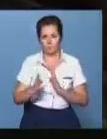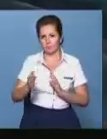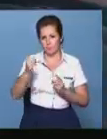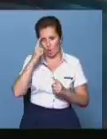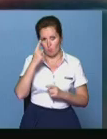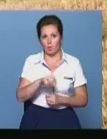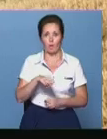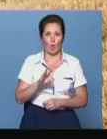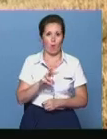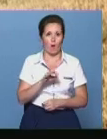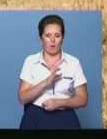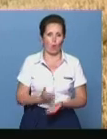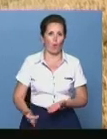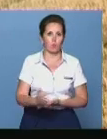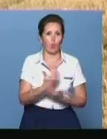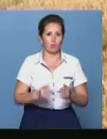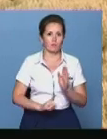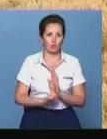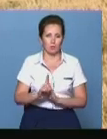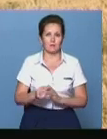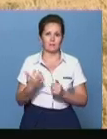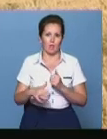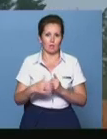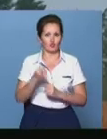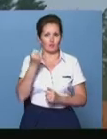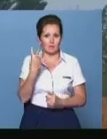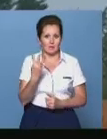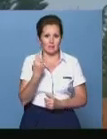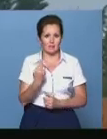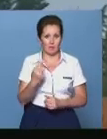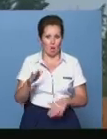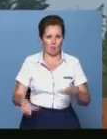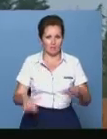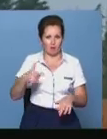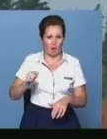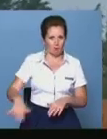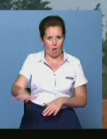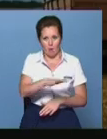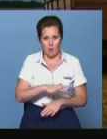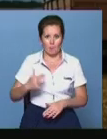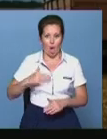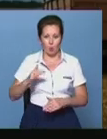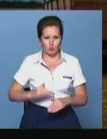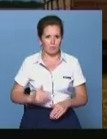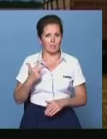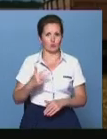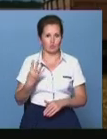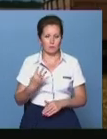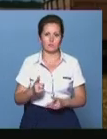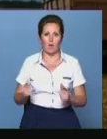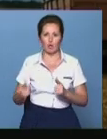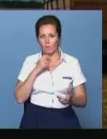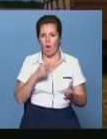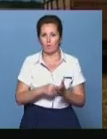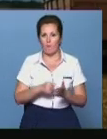стартовала. По северным районам урожайность 14 центнеров с гектара, по южным – 34. Заготовка кормов идет высокими темпами.